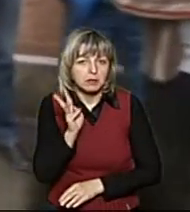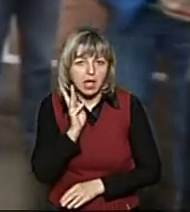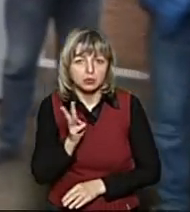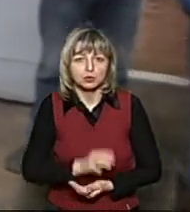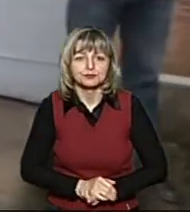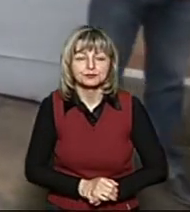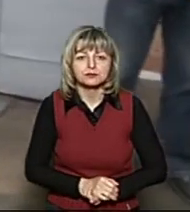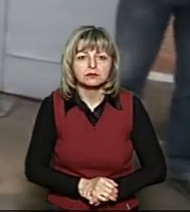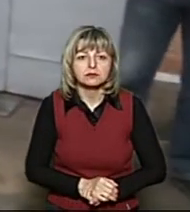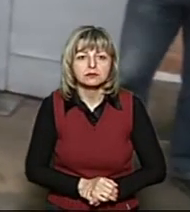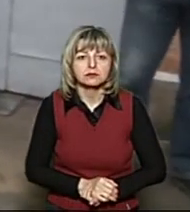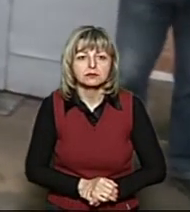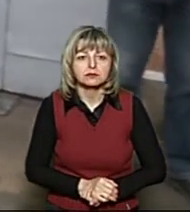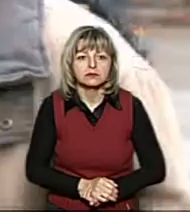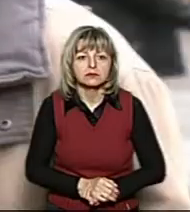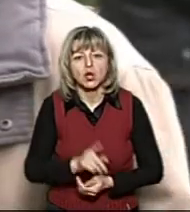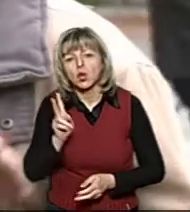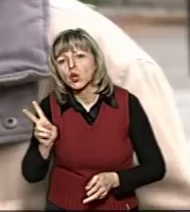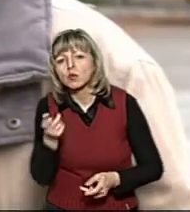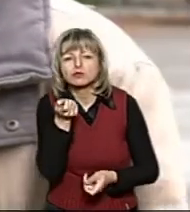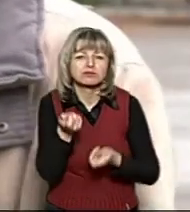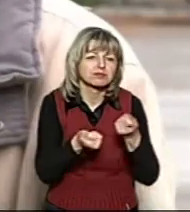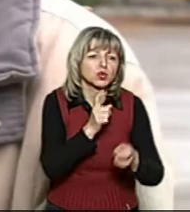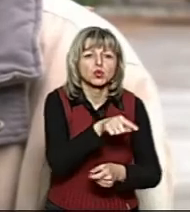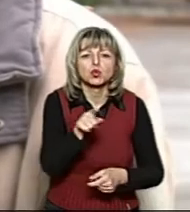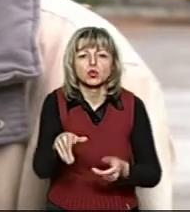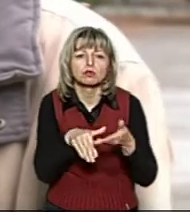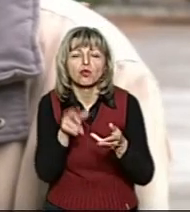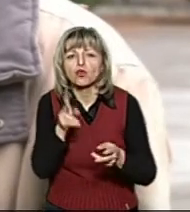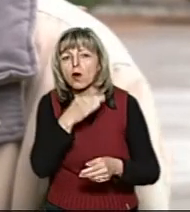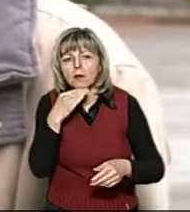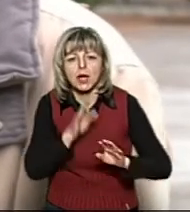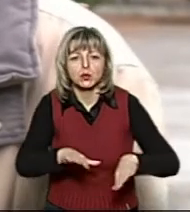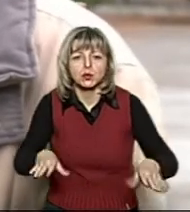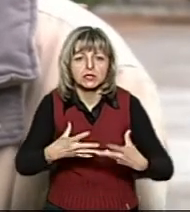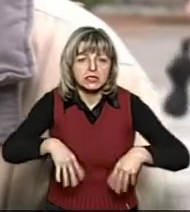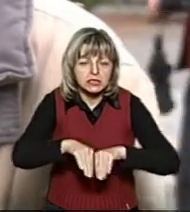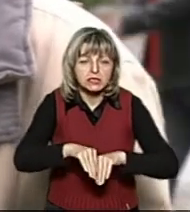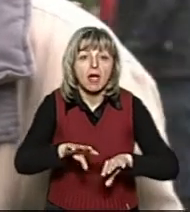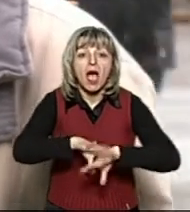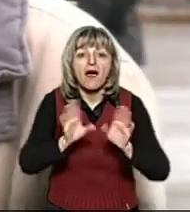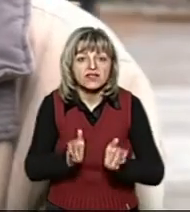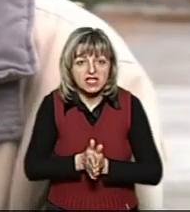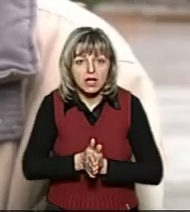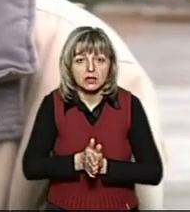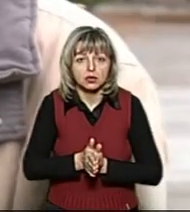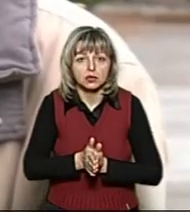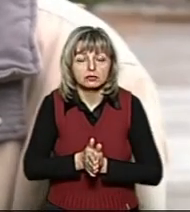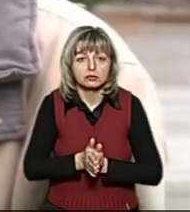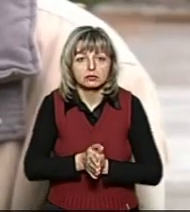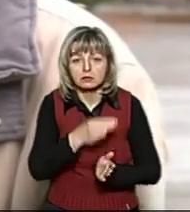плату. Якось точково там комусь допомагають, в кого там багатодітні сім'ї, але на загал більшість